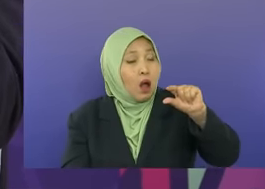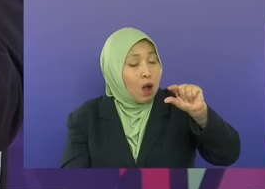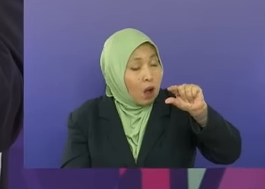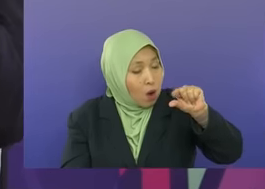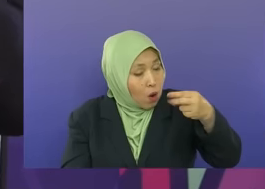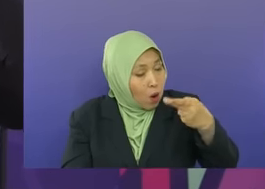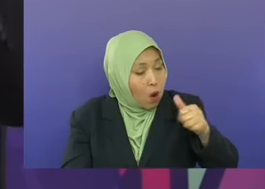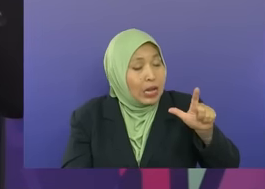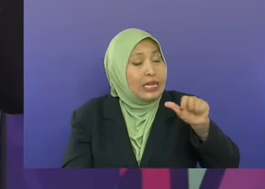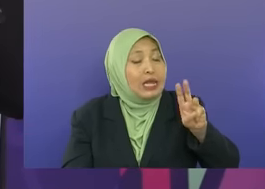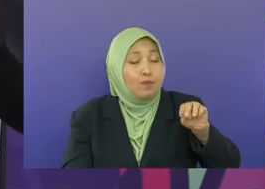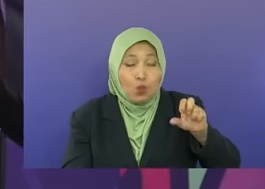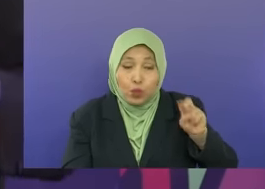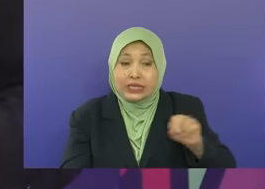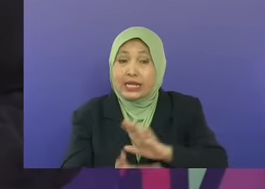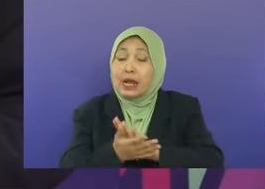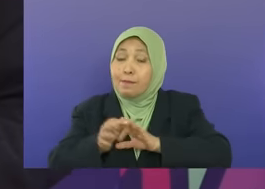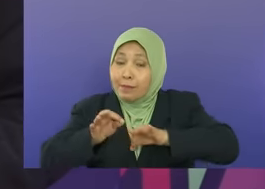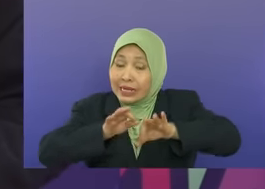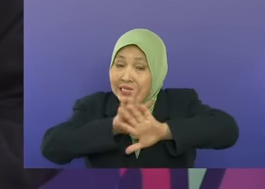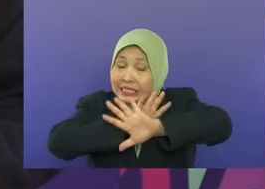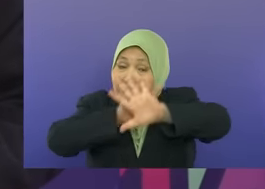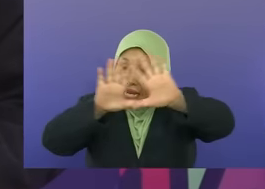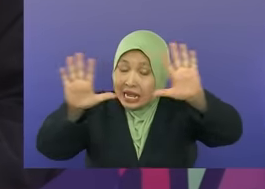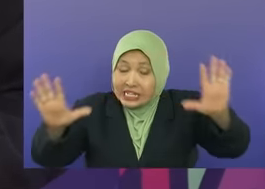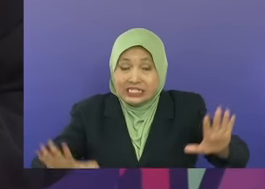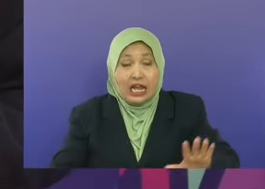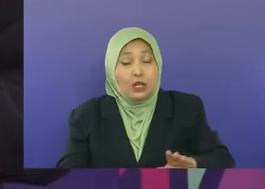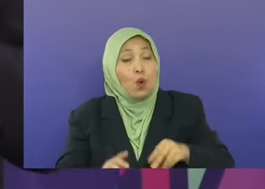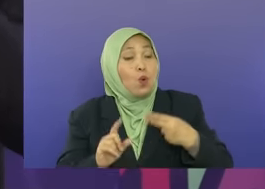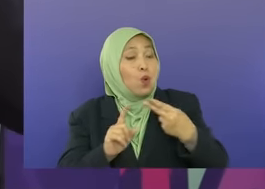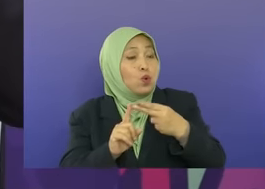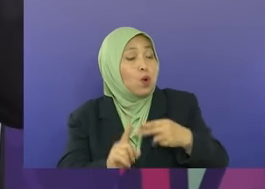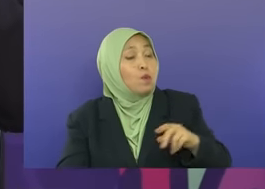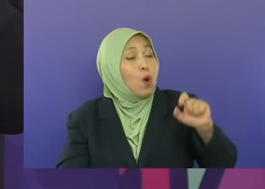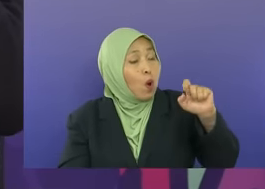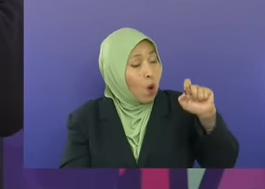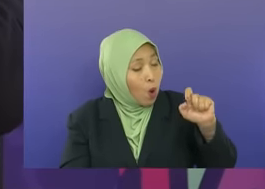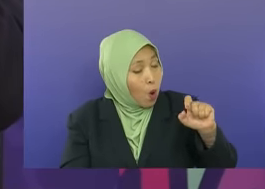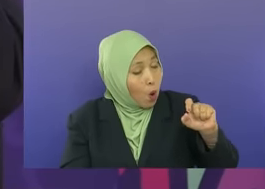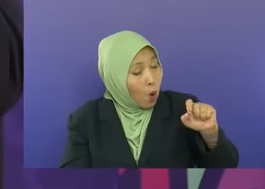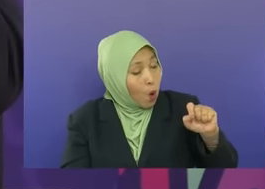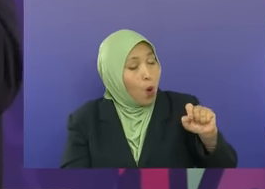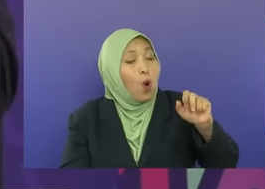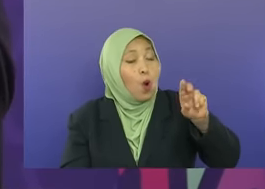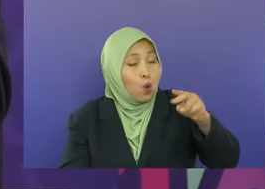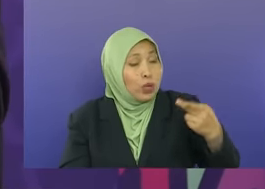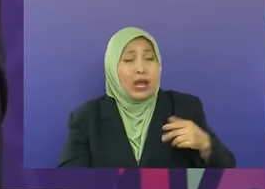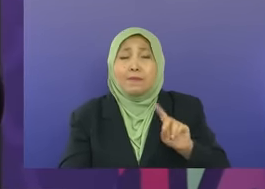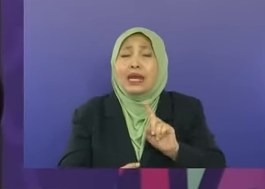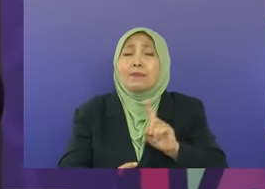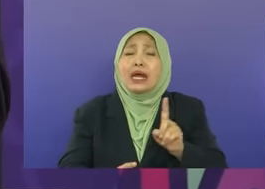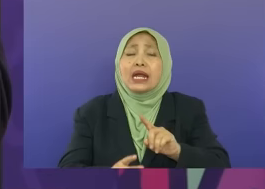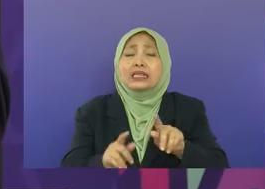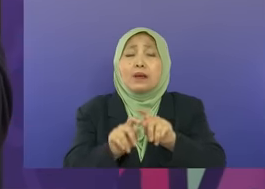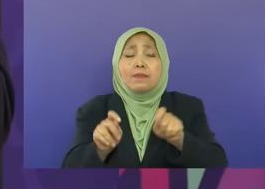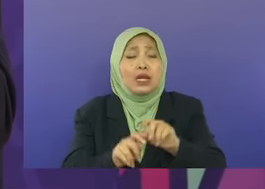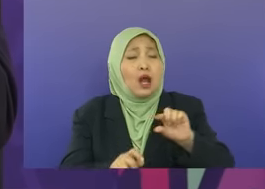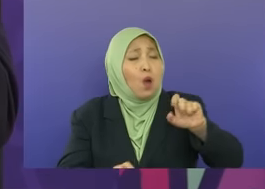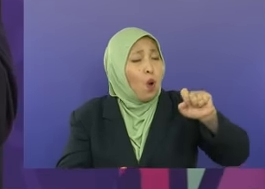padamu jadi menjelaskan huruf Allah kenal pasti dulu Dekat mana tempat keluar rumah